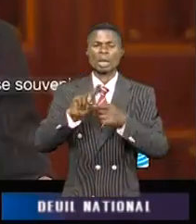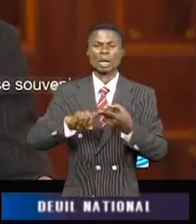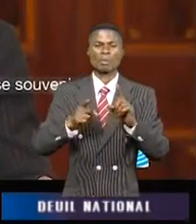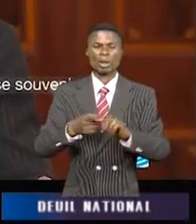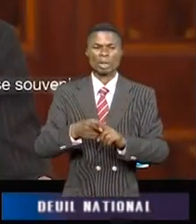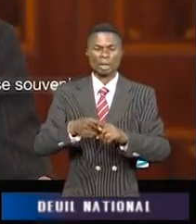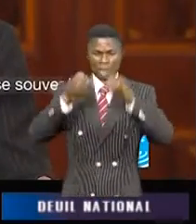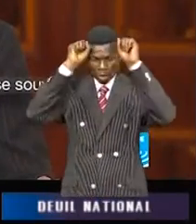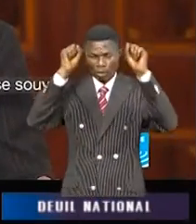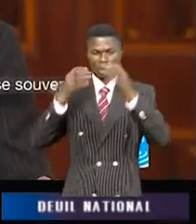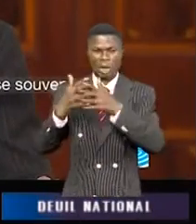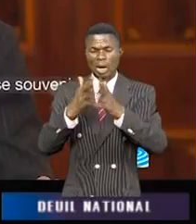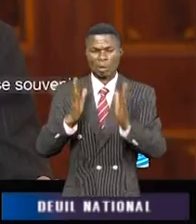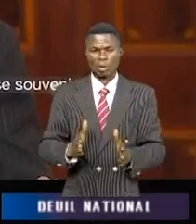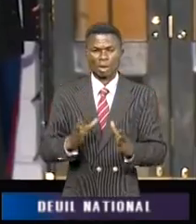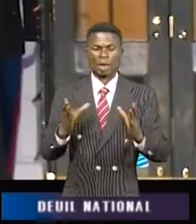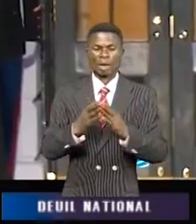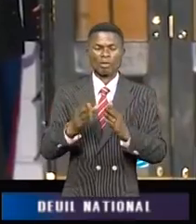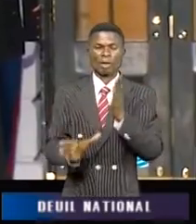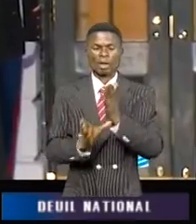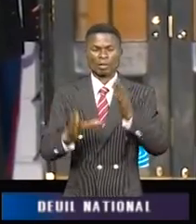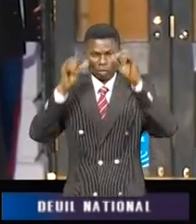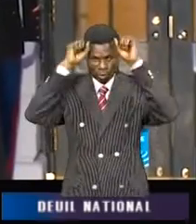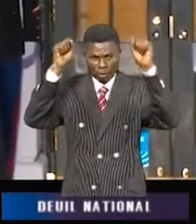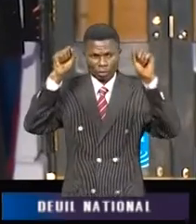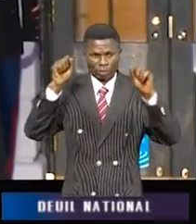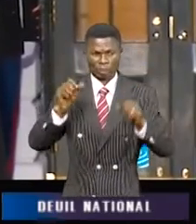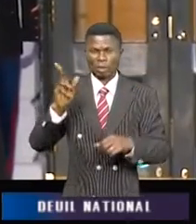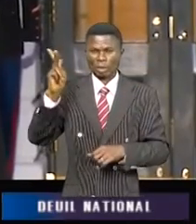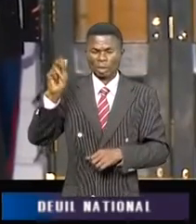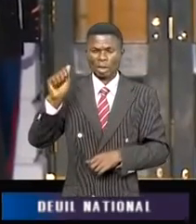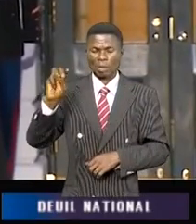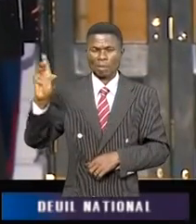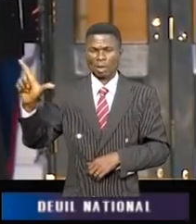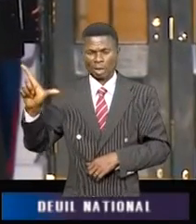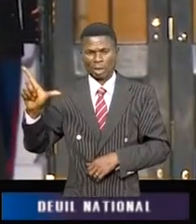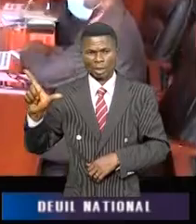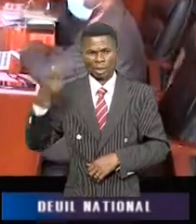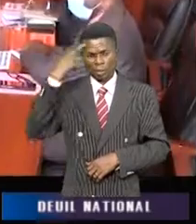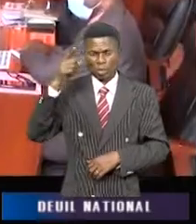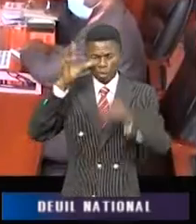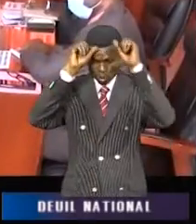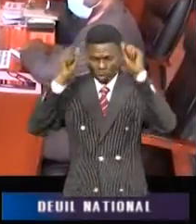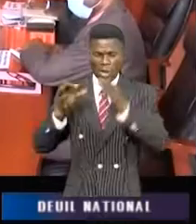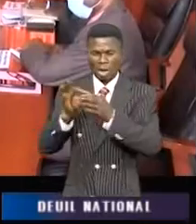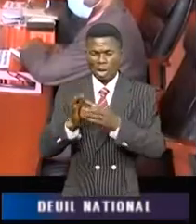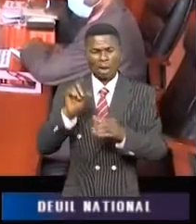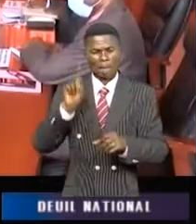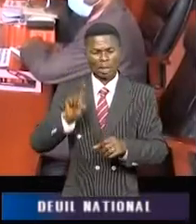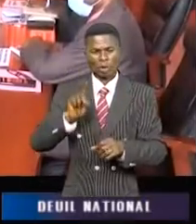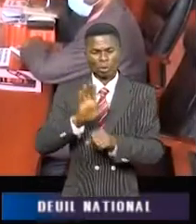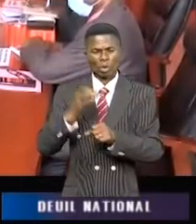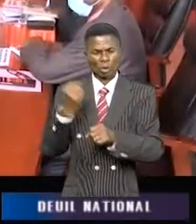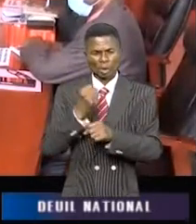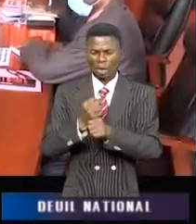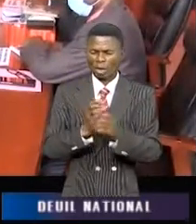homologue Joe Biden, ainsi qu'avec la vice-présidente Kamala Harris. Pour Donald Booth, un désir est né pour travailler de